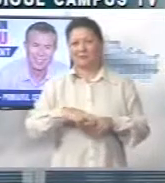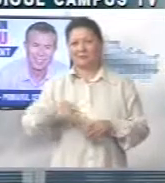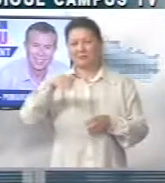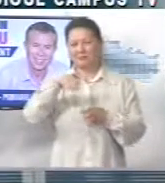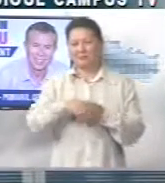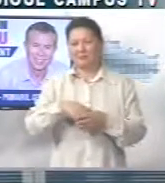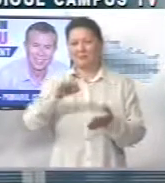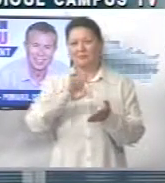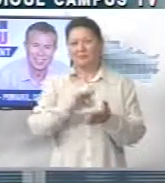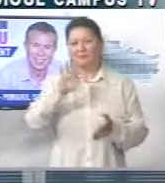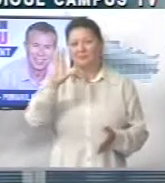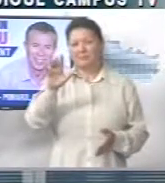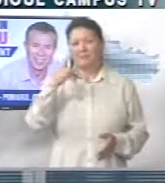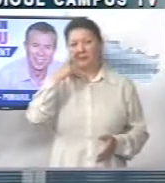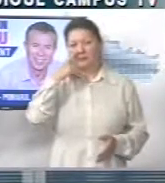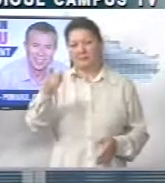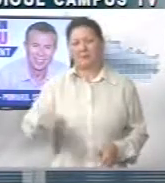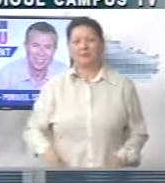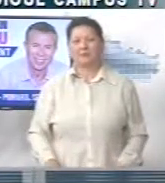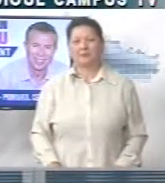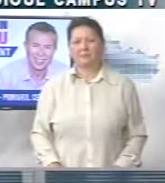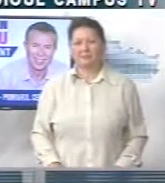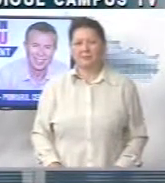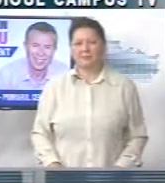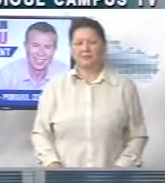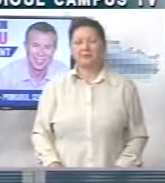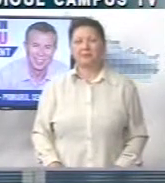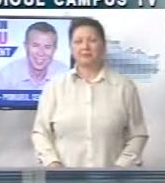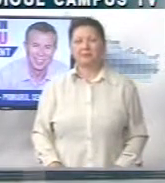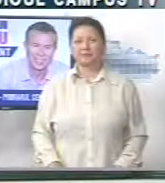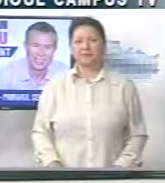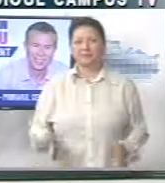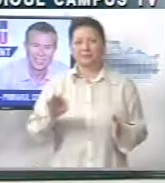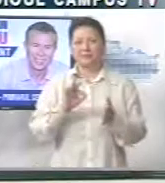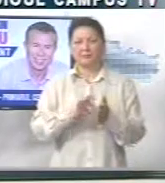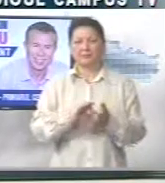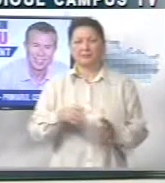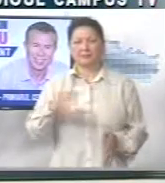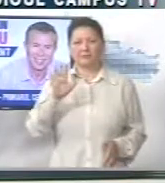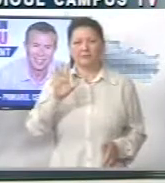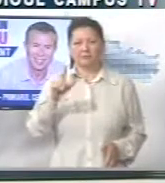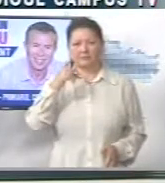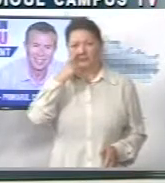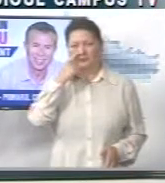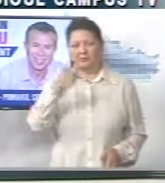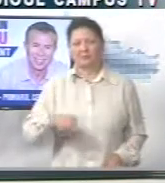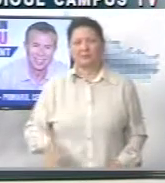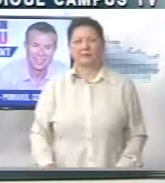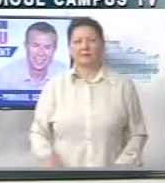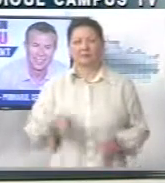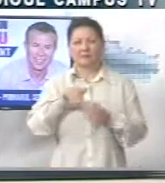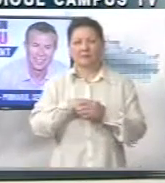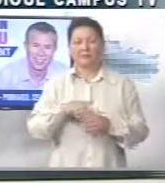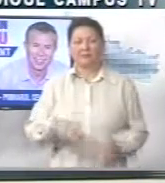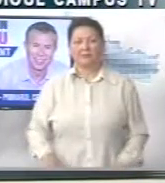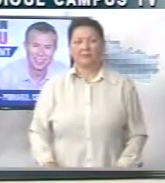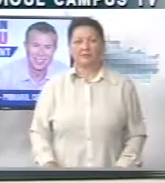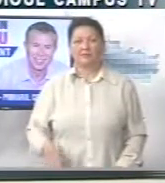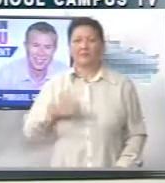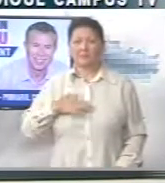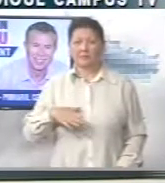acolo unde este locul. Acolo unde berităm. Pentru că vine vorba de așezat. Vreau să-mi spuneți un lucru.